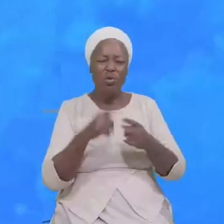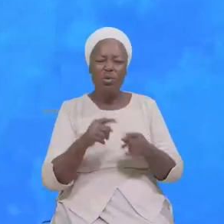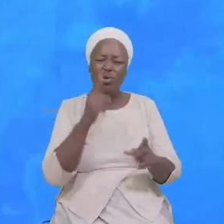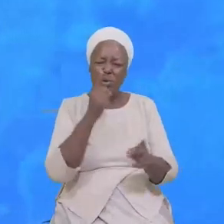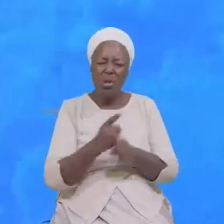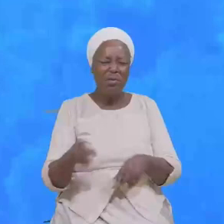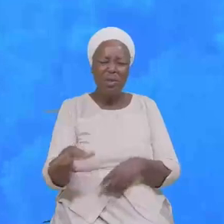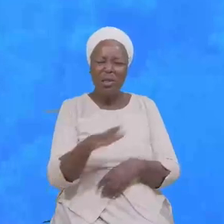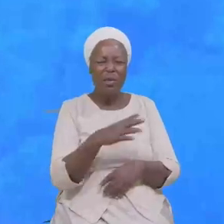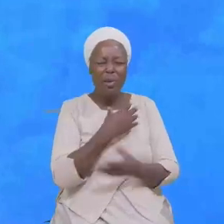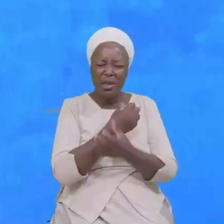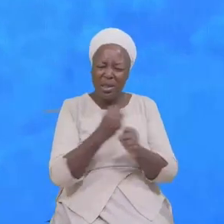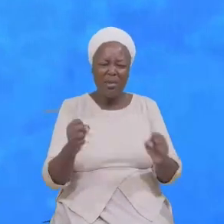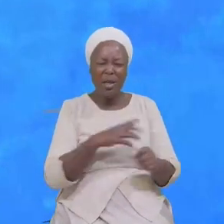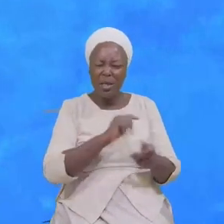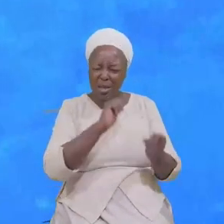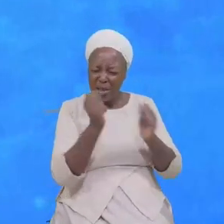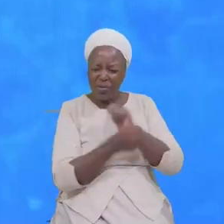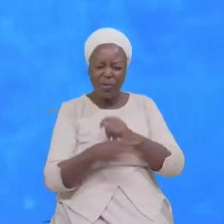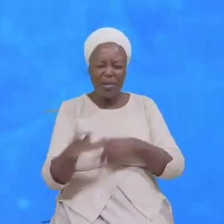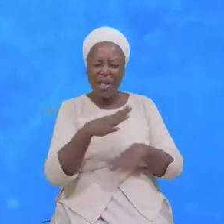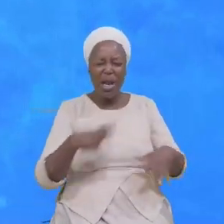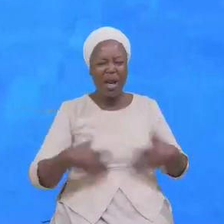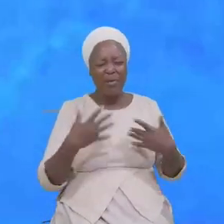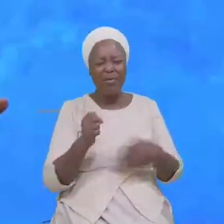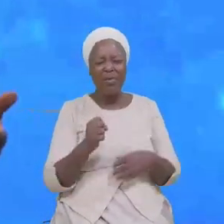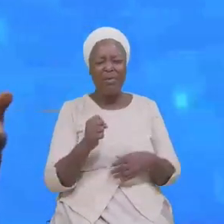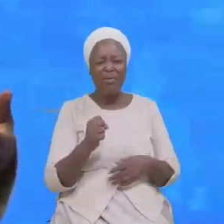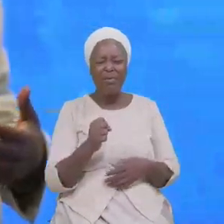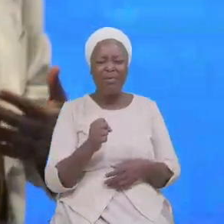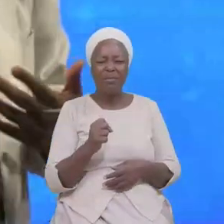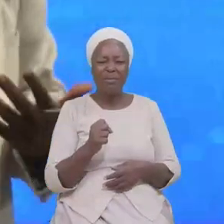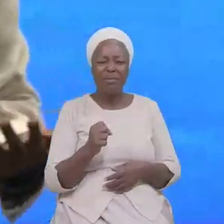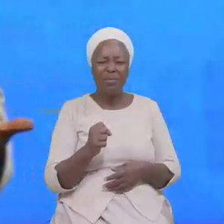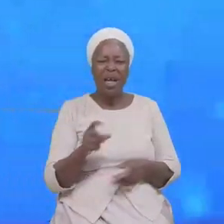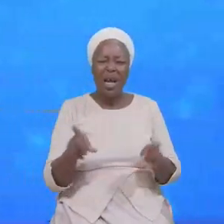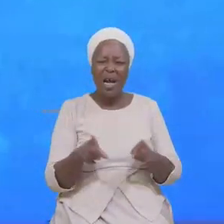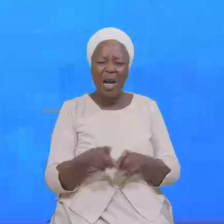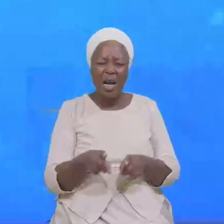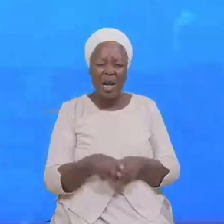justifier et transformer leur vie.